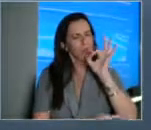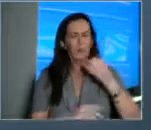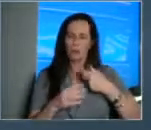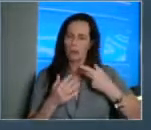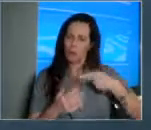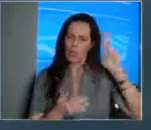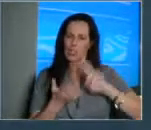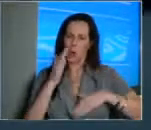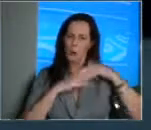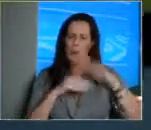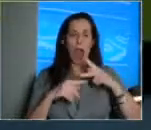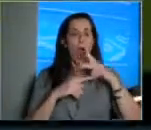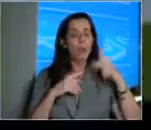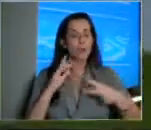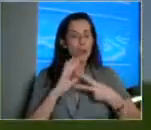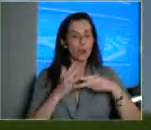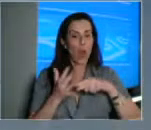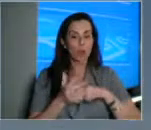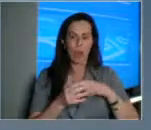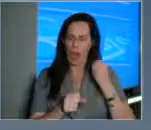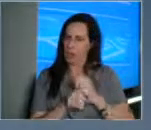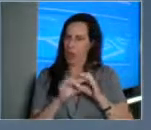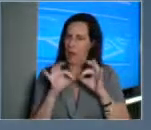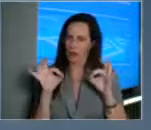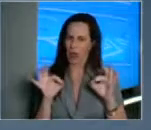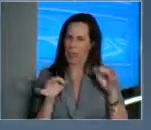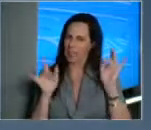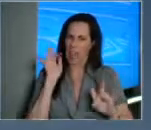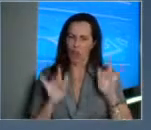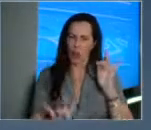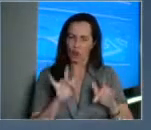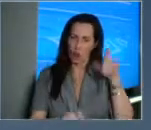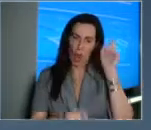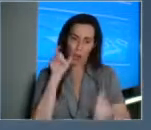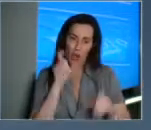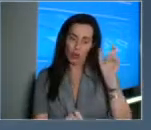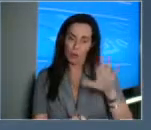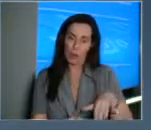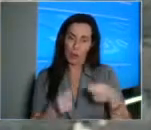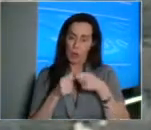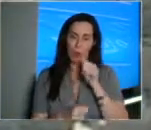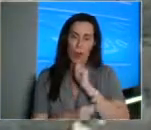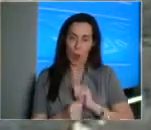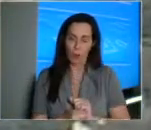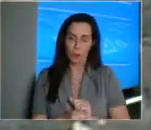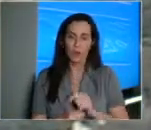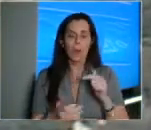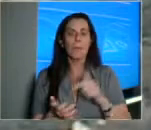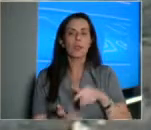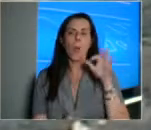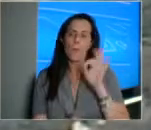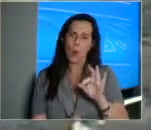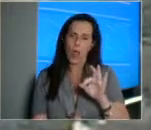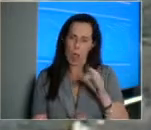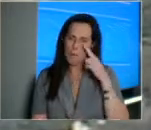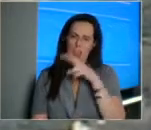זכויות הבנייה בה. הפרויקט שתוכנן עורר בתחילת דרכו התנגדות עזה של התושבים ושל הארגונים הירוקים, בשל פגיעתו בקו הנוף